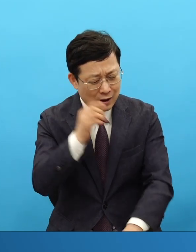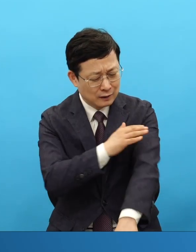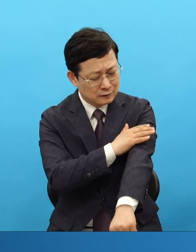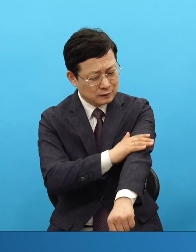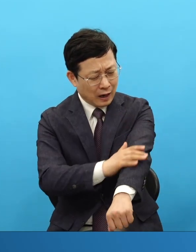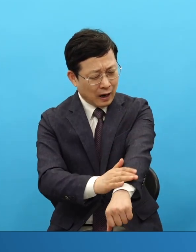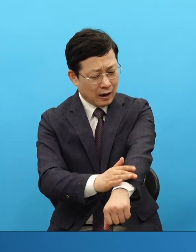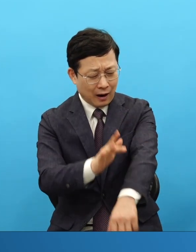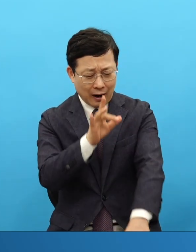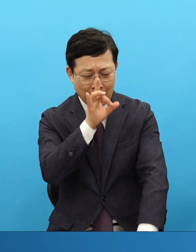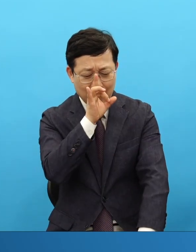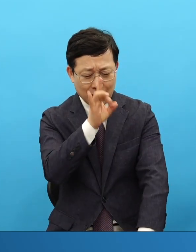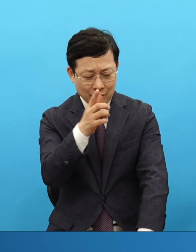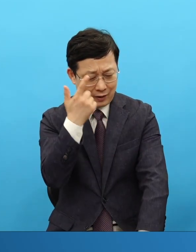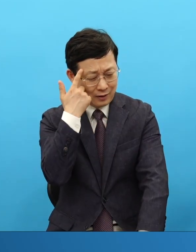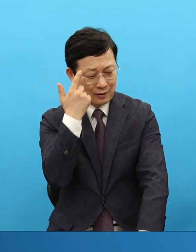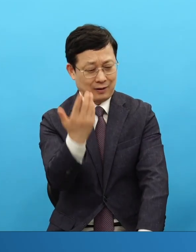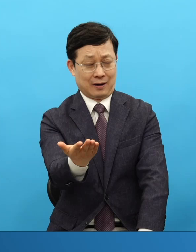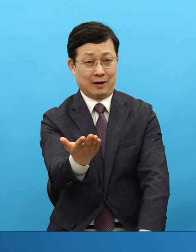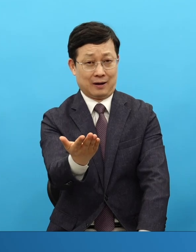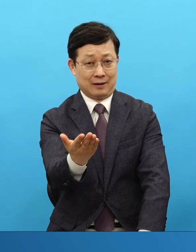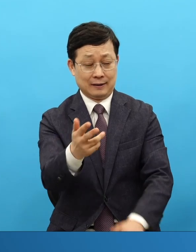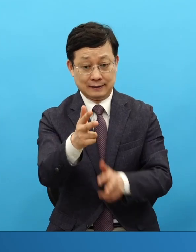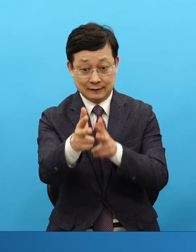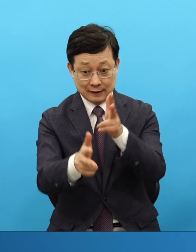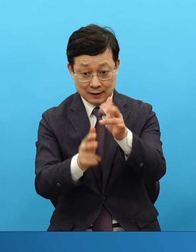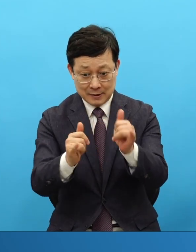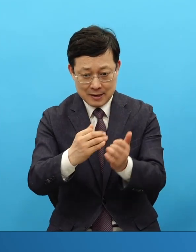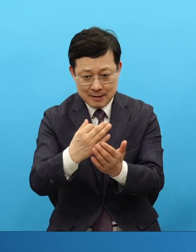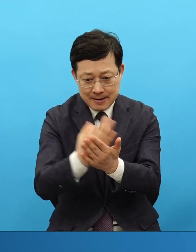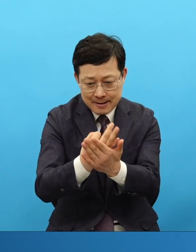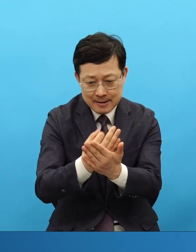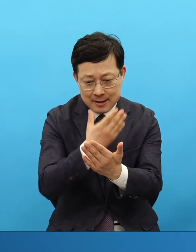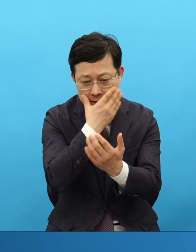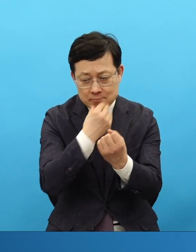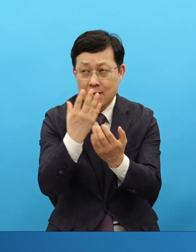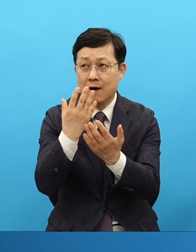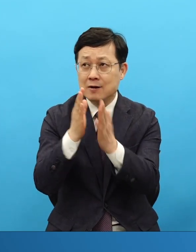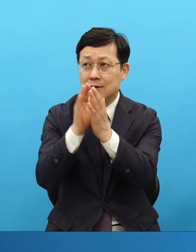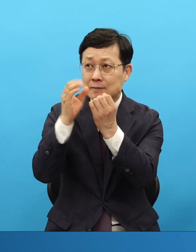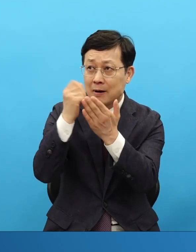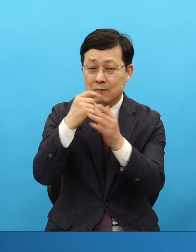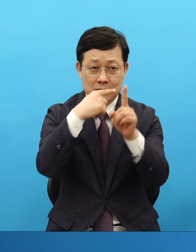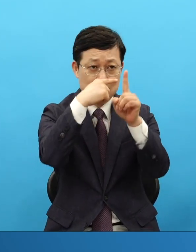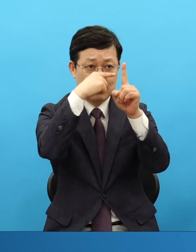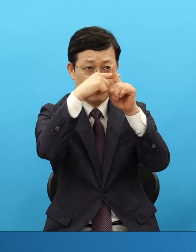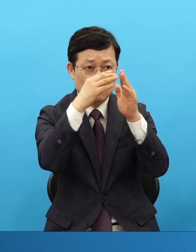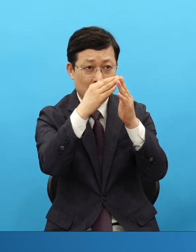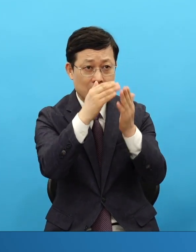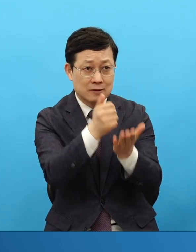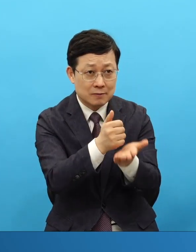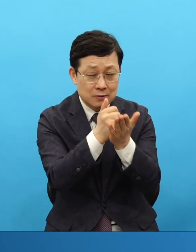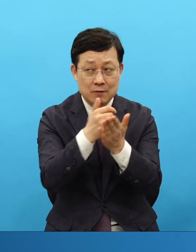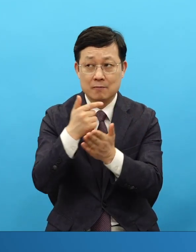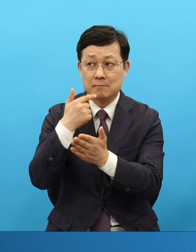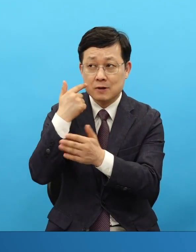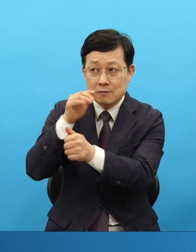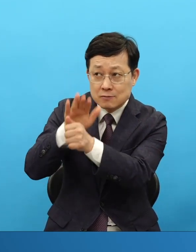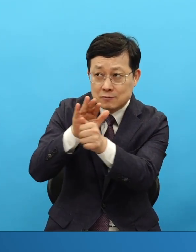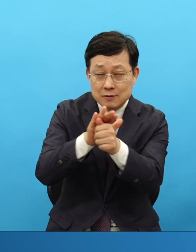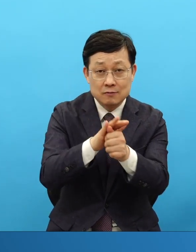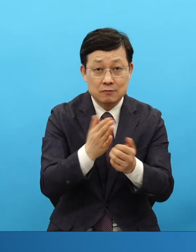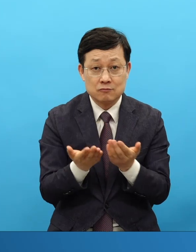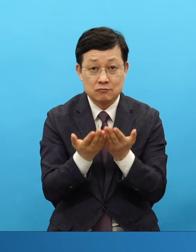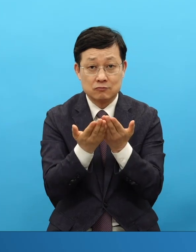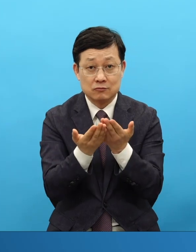are things not working well? 아니 산업인이 응답을 많이 받아서 교회도 섬기고 목회자도 이렇게 섬기고 이렇게 하고